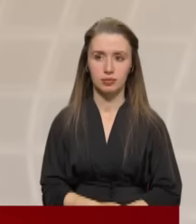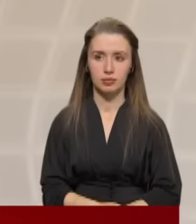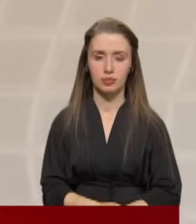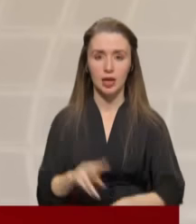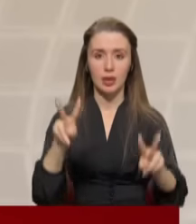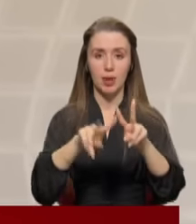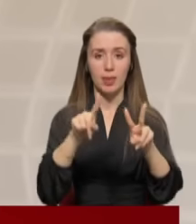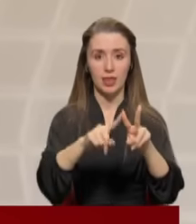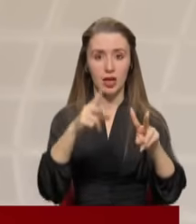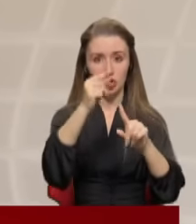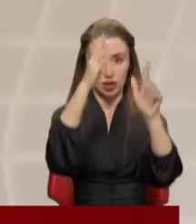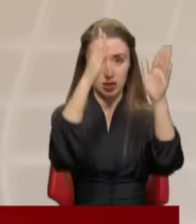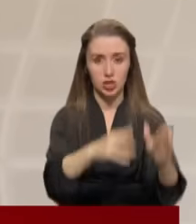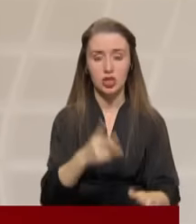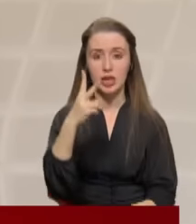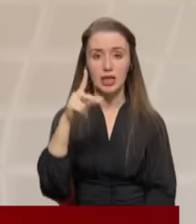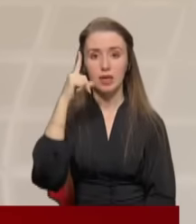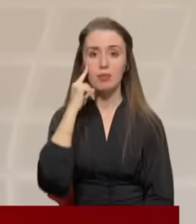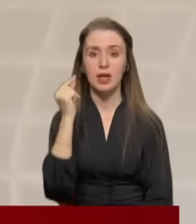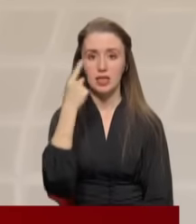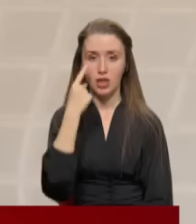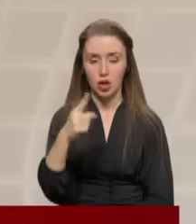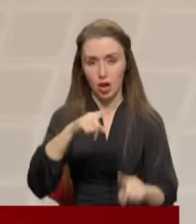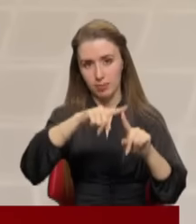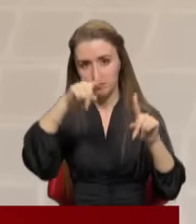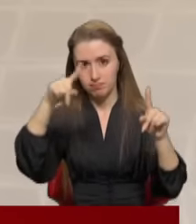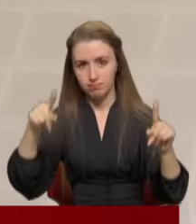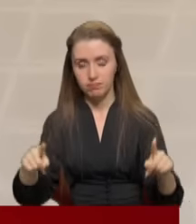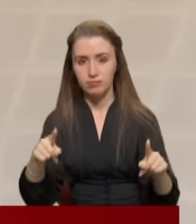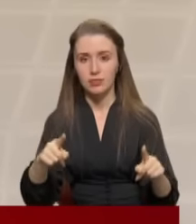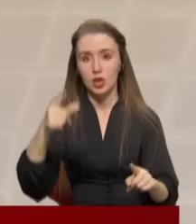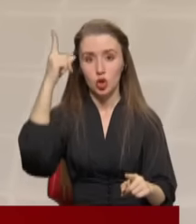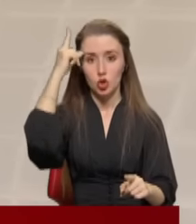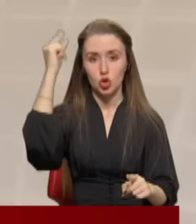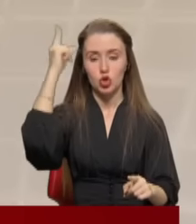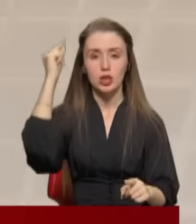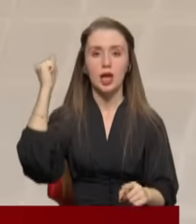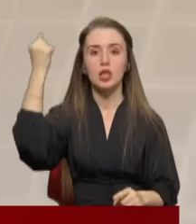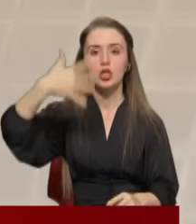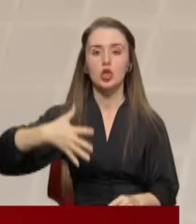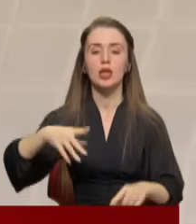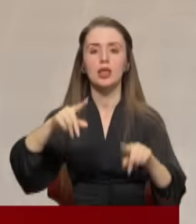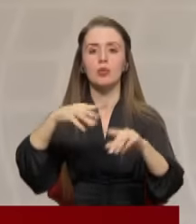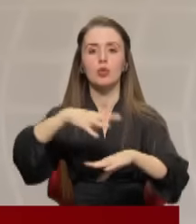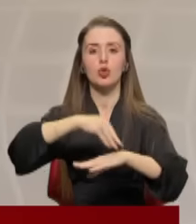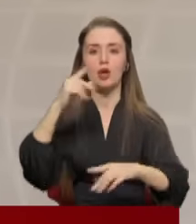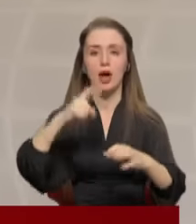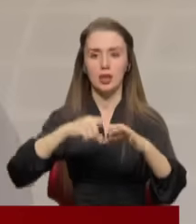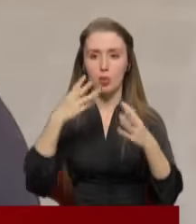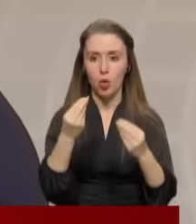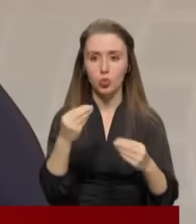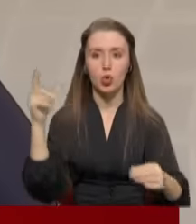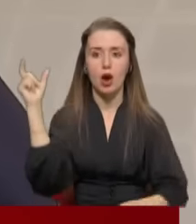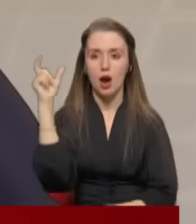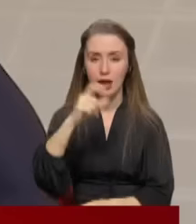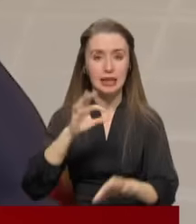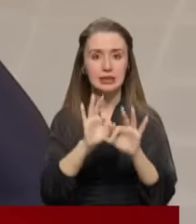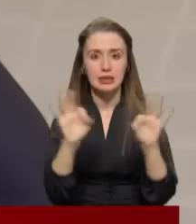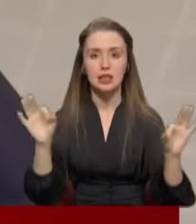Mehmet Naci İnce 2 Mayıs tarihi itibariyle Turkcell'in yönetim kuruluna atandı. Aylık